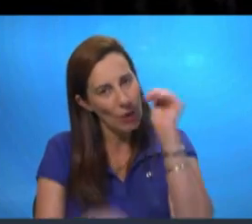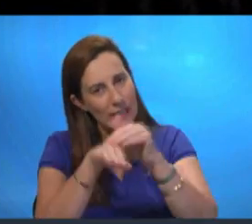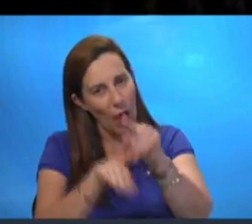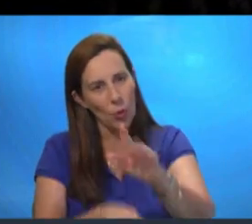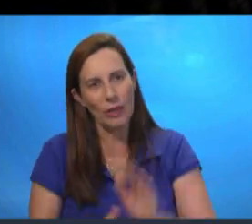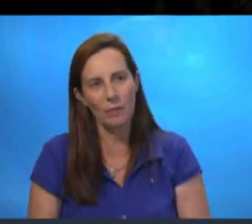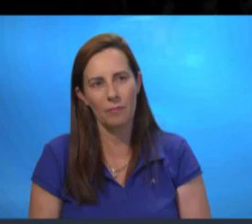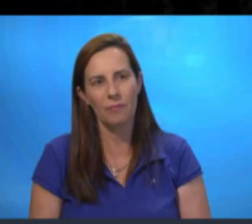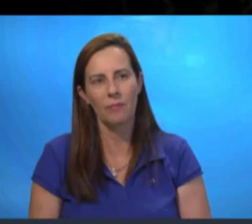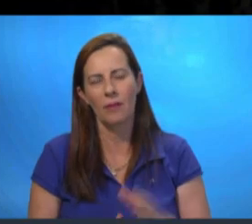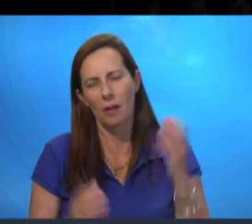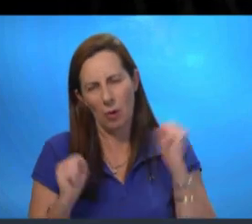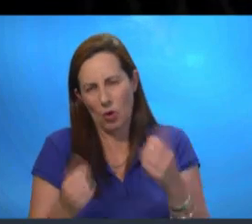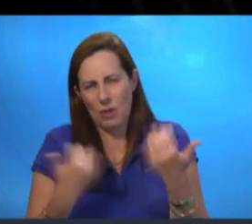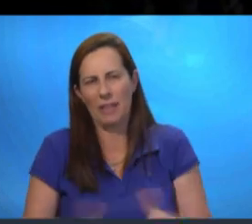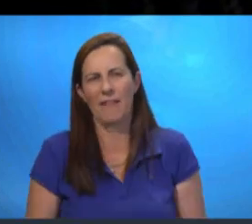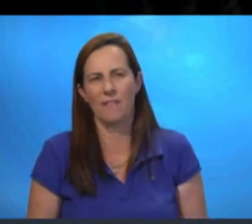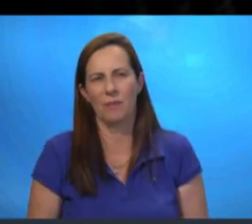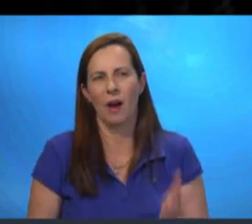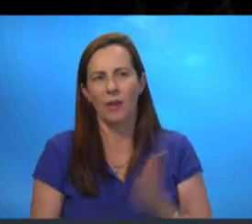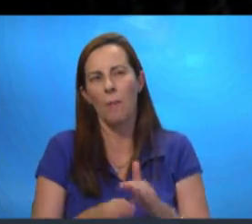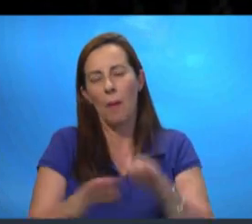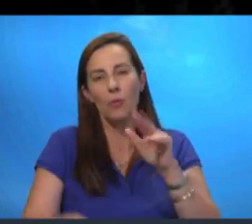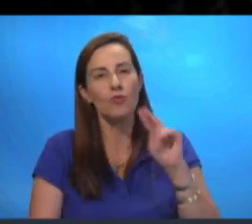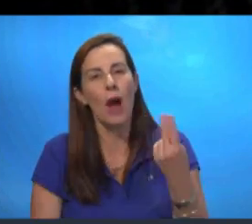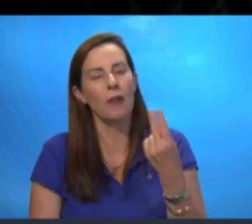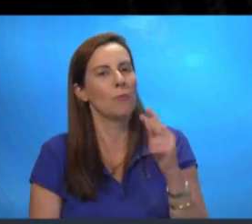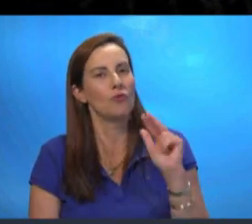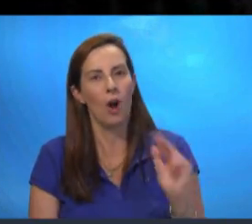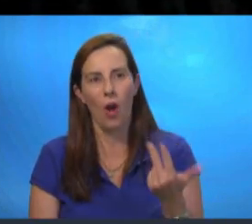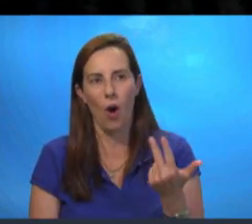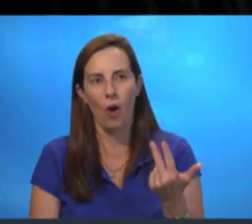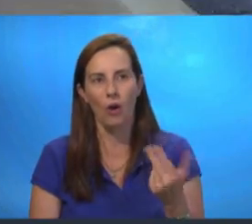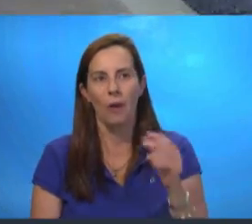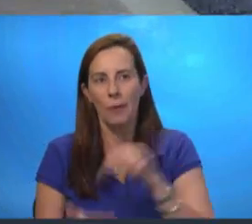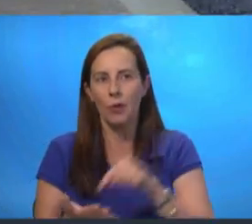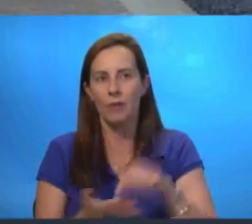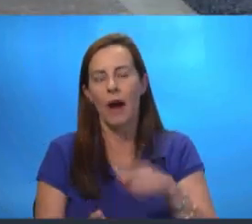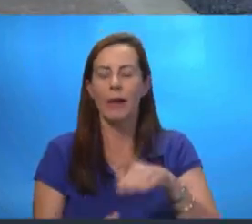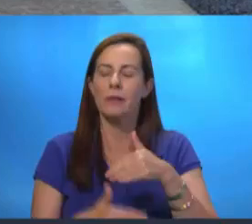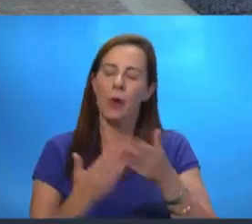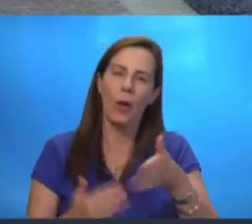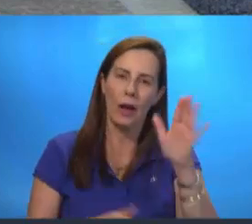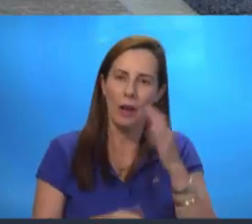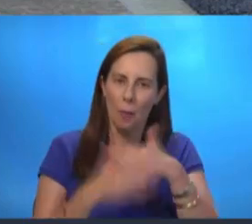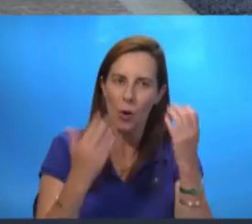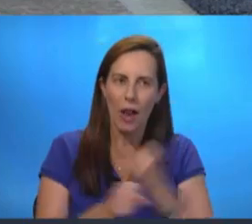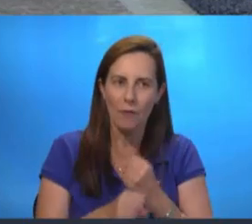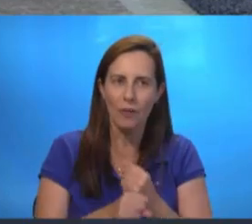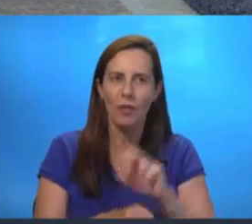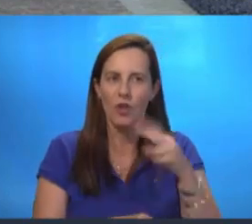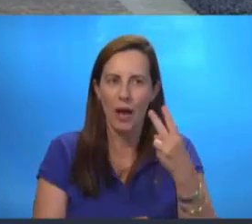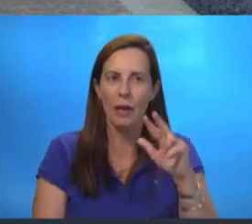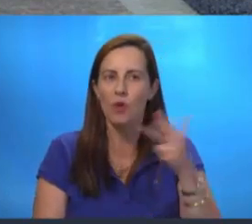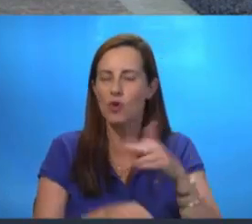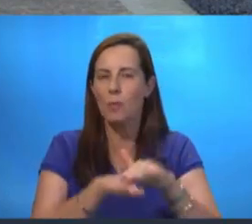Конечно, устаешь. Потому что стоишь по 2, по 3 часа от точки до точки. Соответственно, с утра едешь на работу, это 2-3 часа в